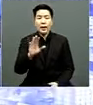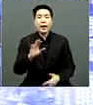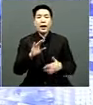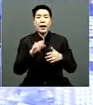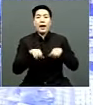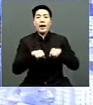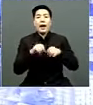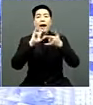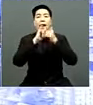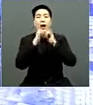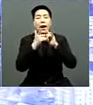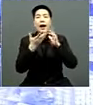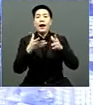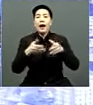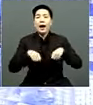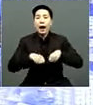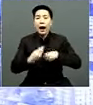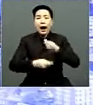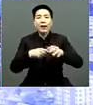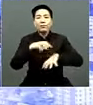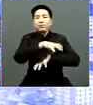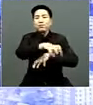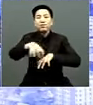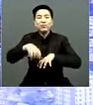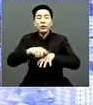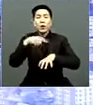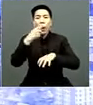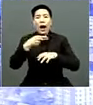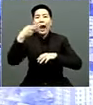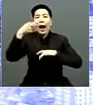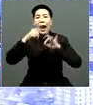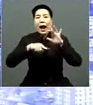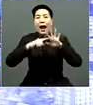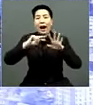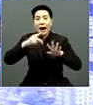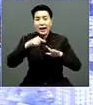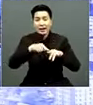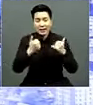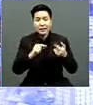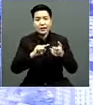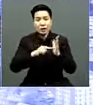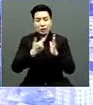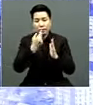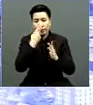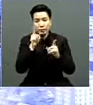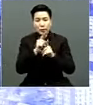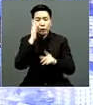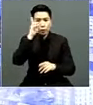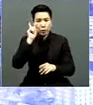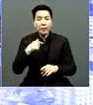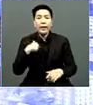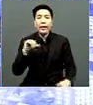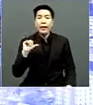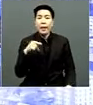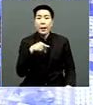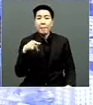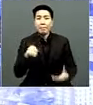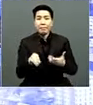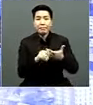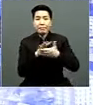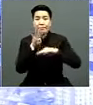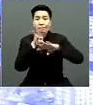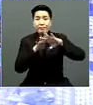นแล้วกันนะครับเรื่องทางห้างนี้ก็ต่อไปจะต้องมีการอย่างที่บอกว่าการใช้แอปพลิเคชันในการ